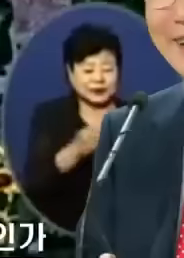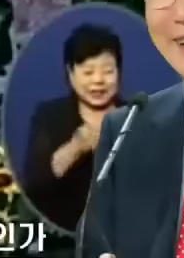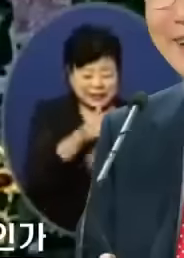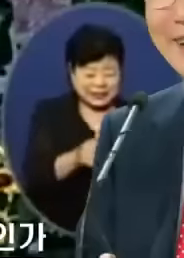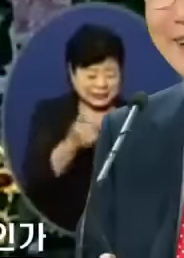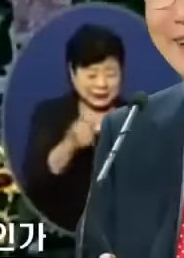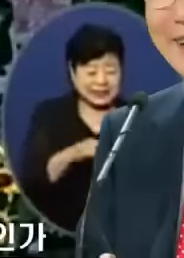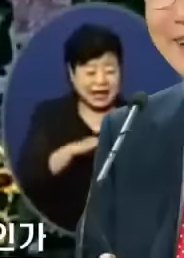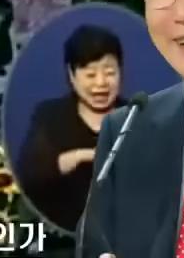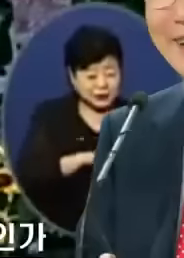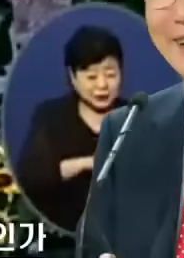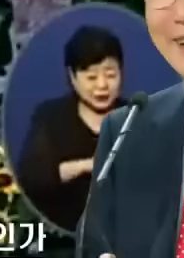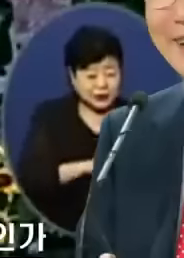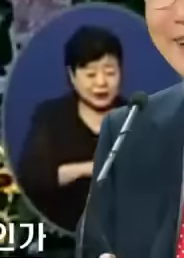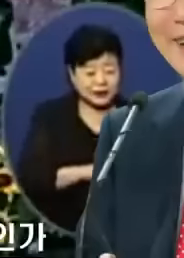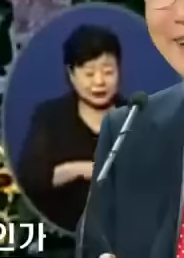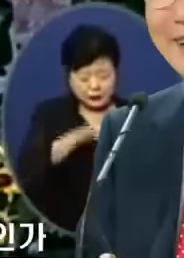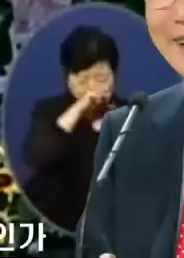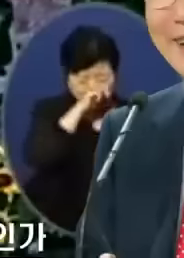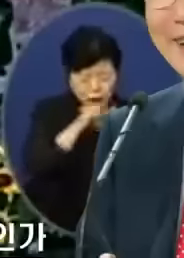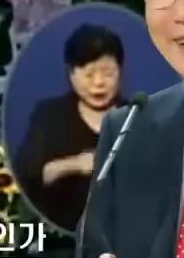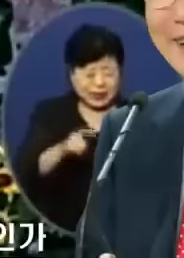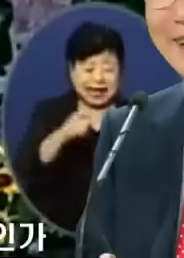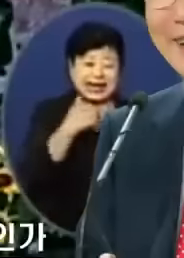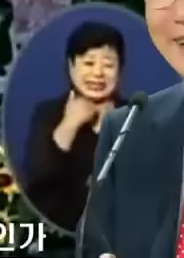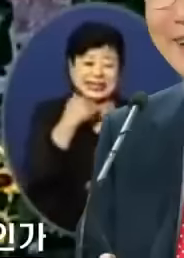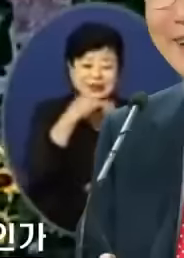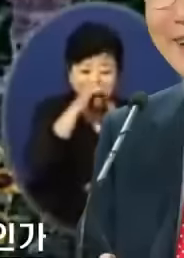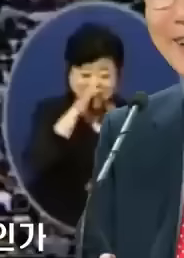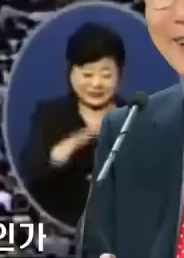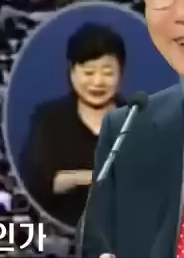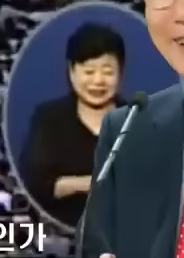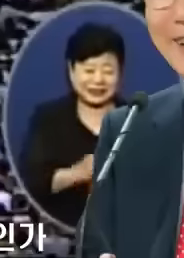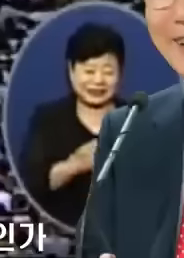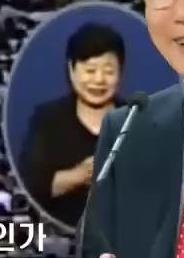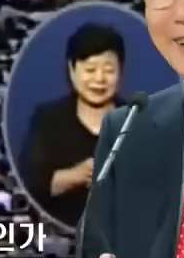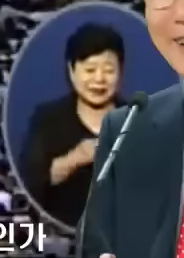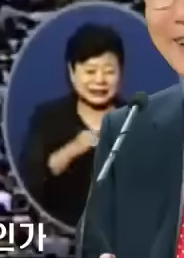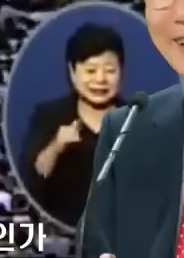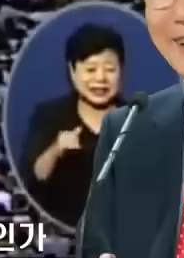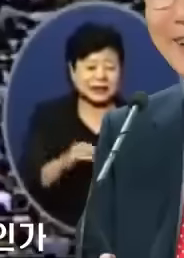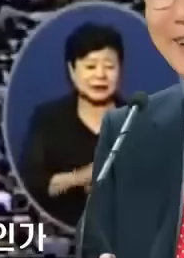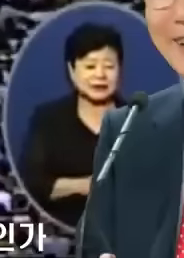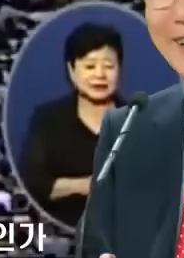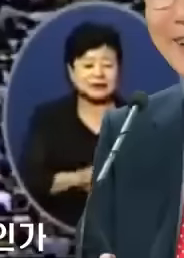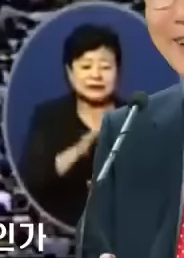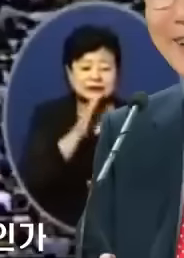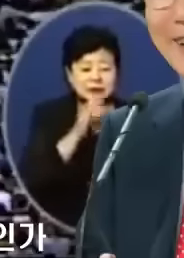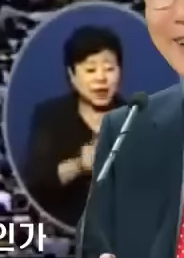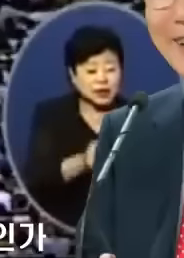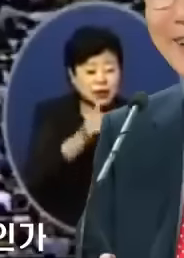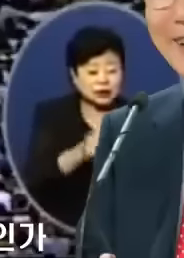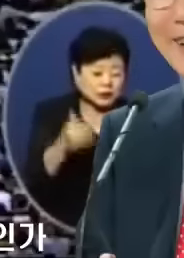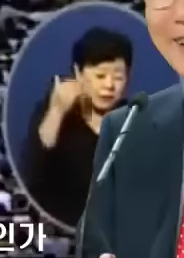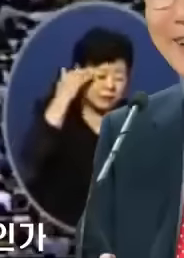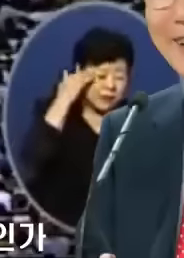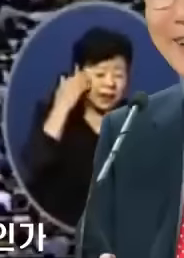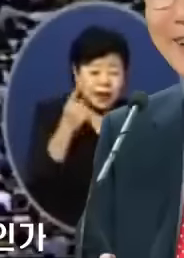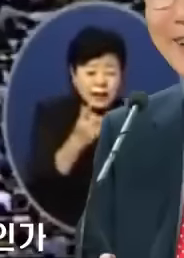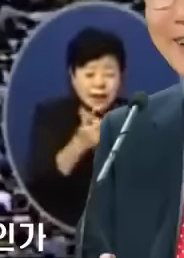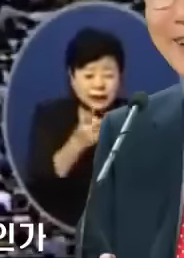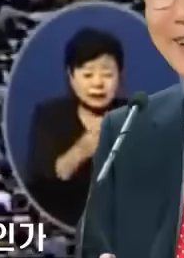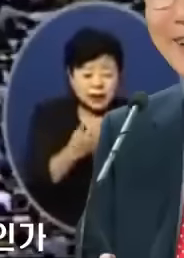우리에게는 하나님께서 약속하신 최고의 날이 기다리고 있습니다. 그러므로 인생의 경주에서 여러 가지 장애물을